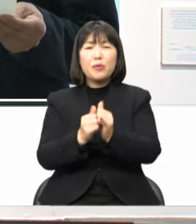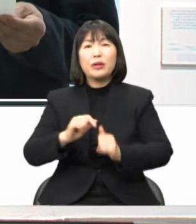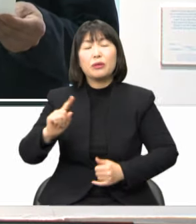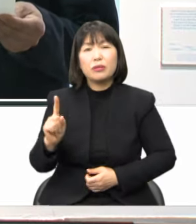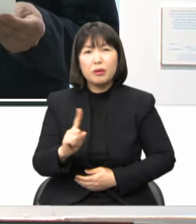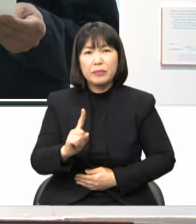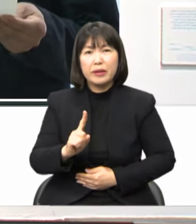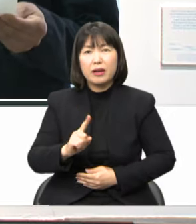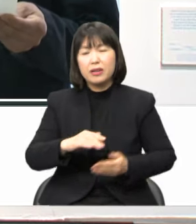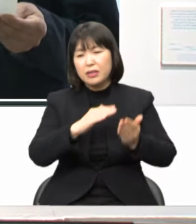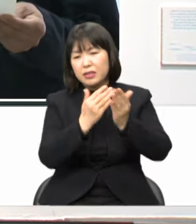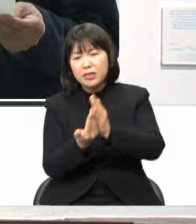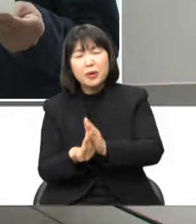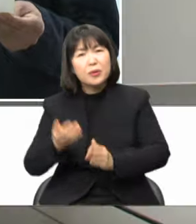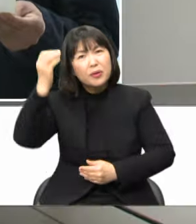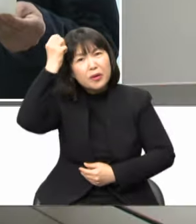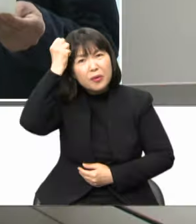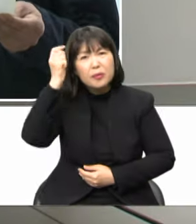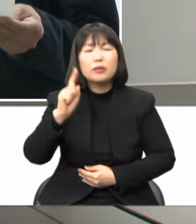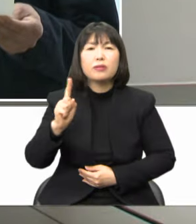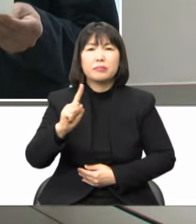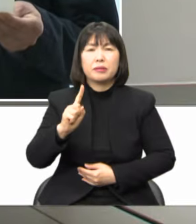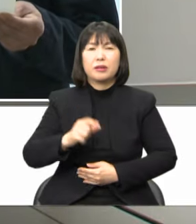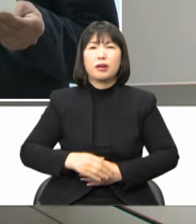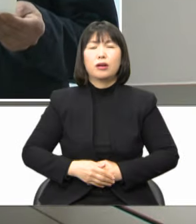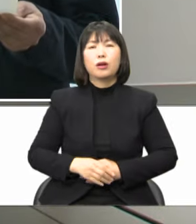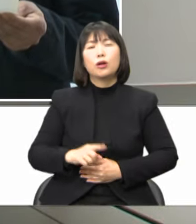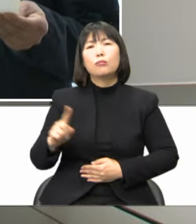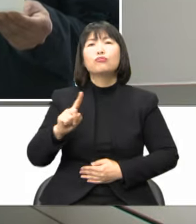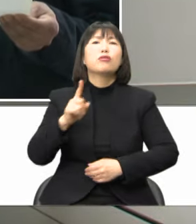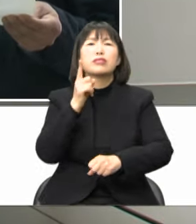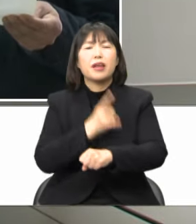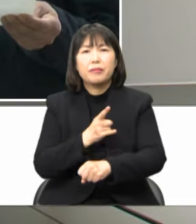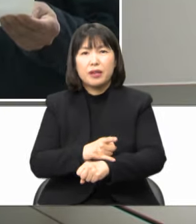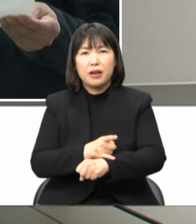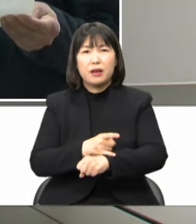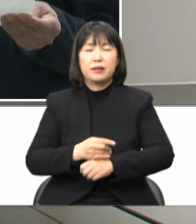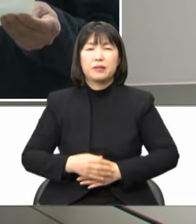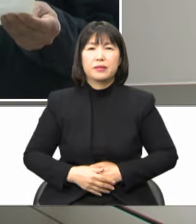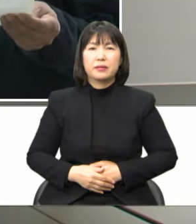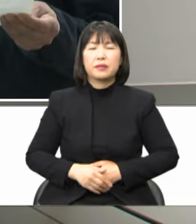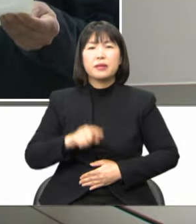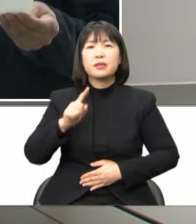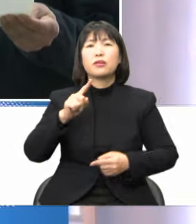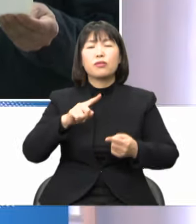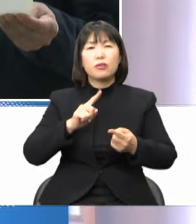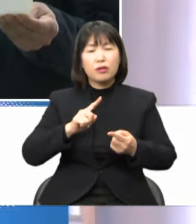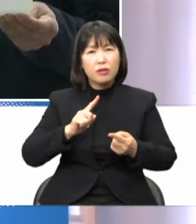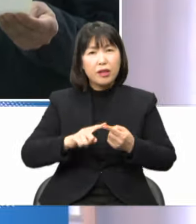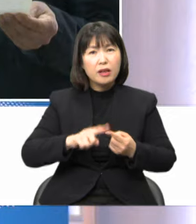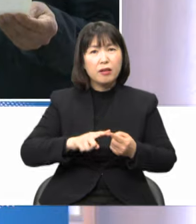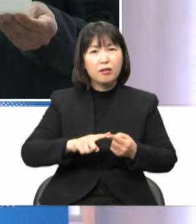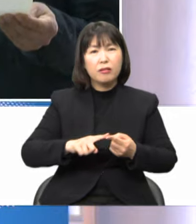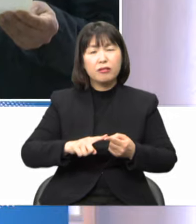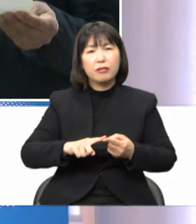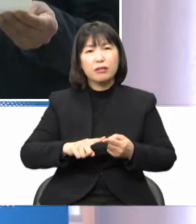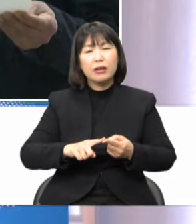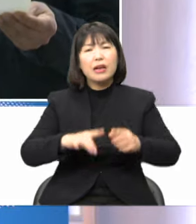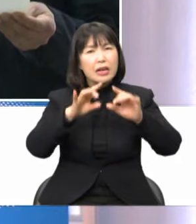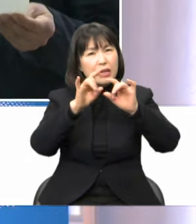세월호를 기억해야 하는가 무엇을 해야 하는가 하는 물음에 대하여